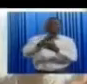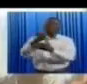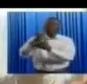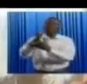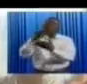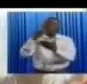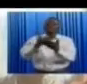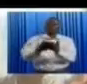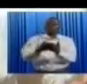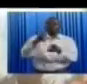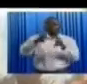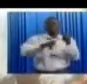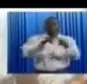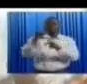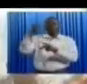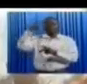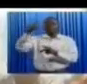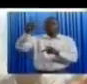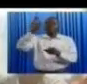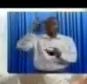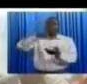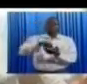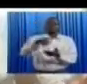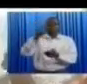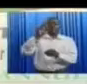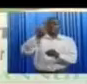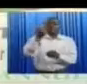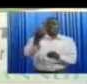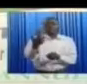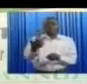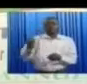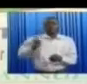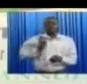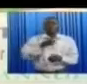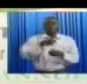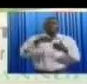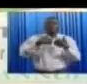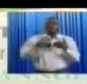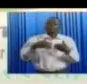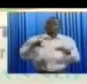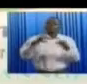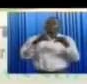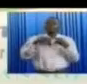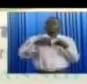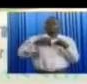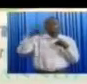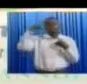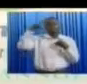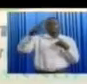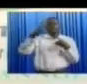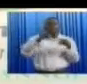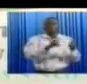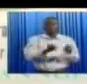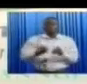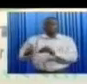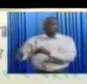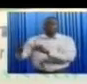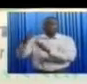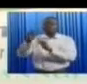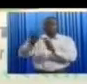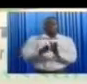pour l'élaboration du plan d'action 2013. Nous allons principalement aborder les questions d'ordre